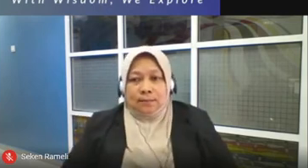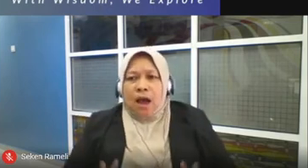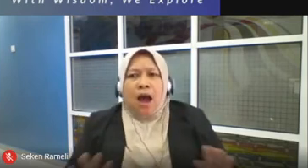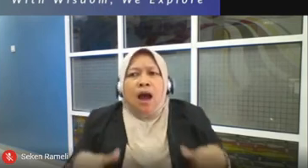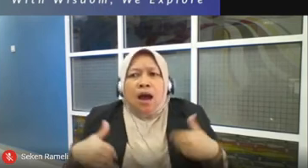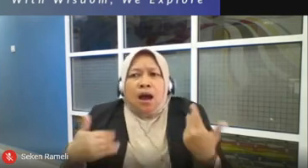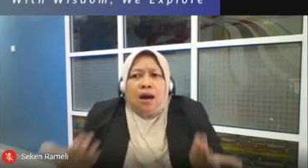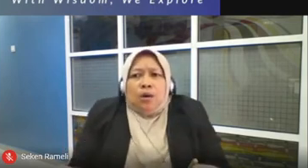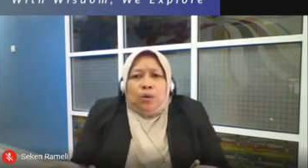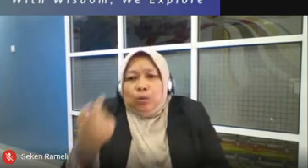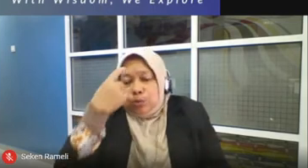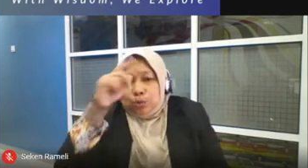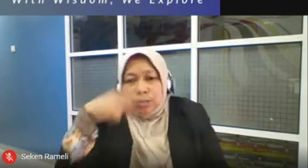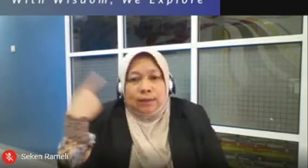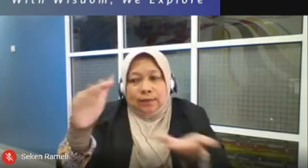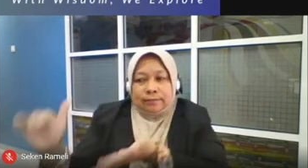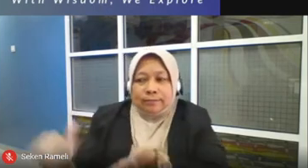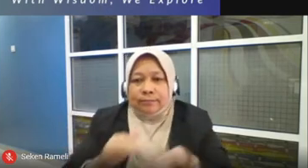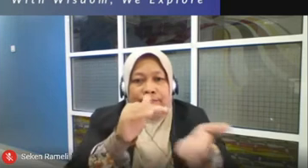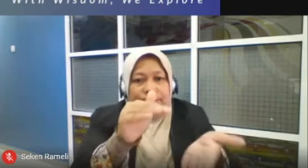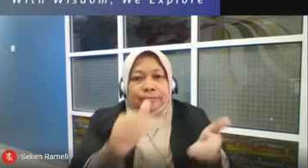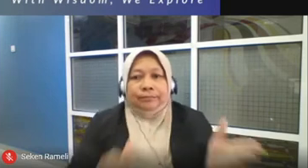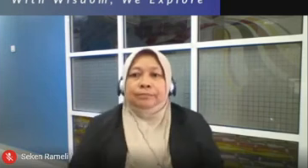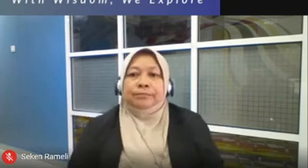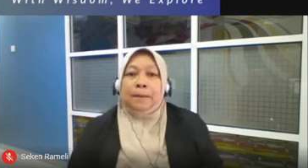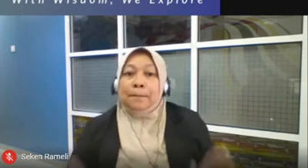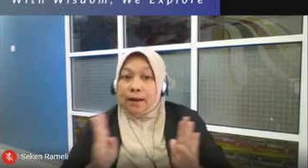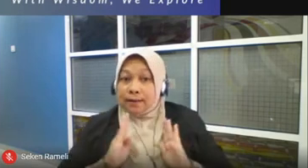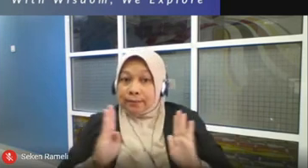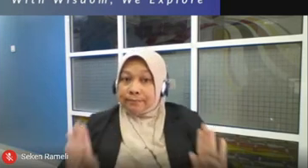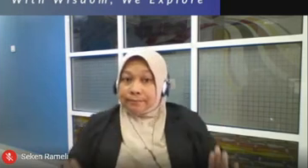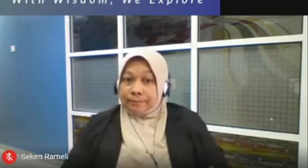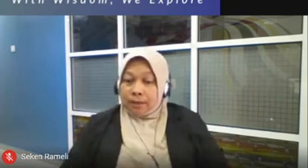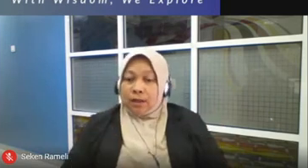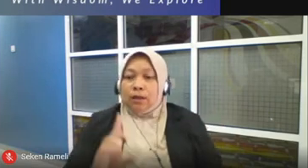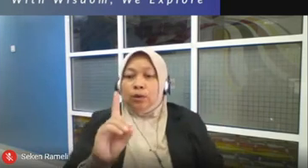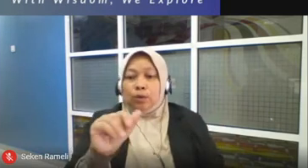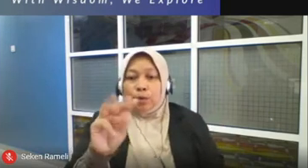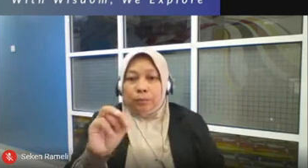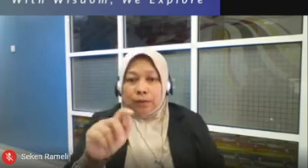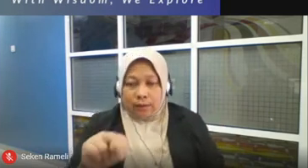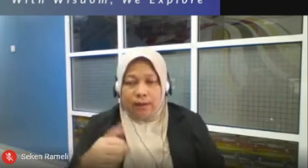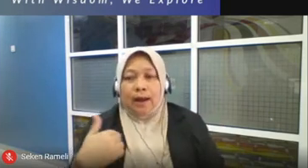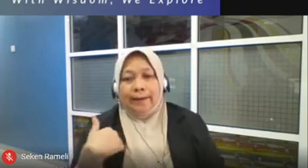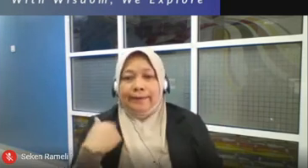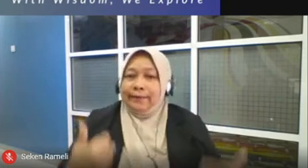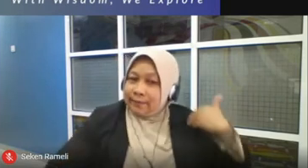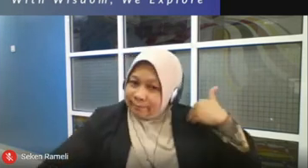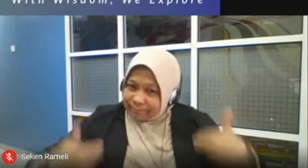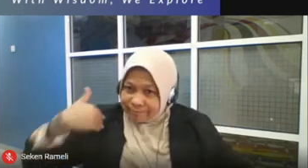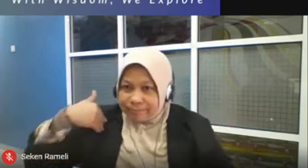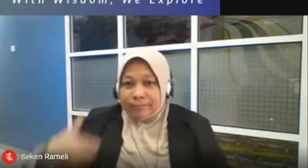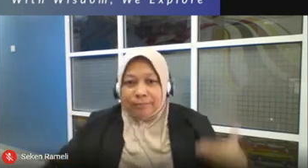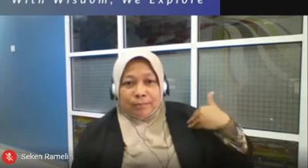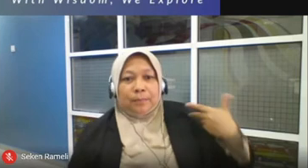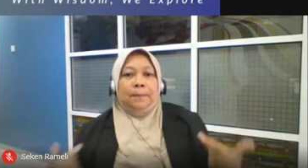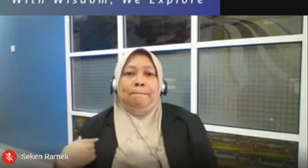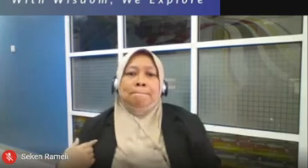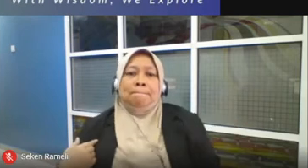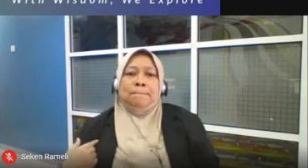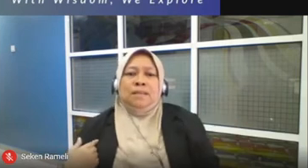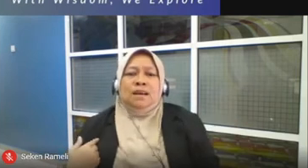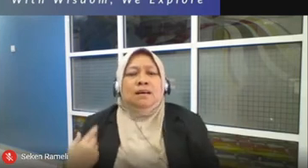mana untuk sampaikan mesej kita. Bahasa tubuh badan yang dominan, ada dia punya gaya dia, kan? Bahasa tubuh